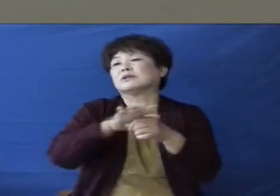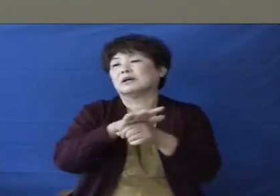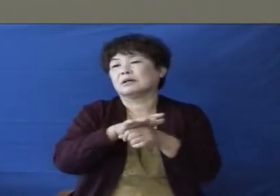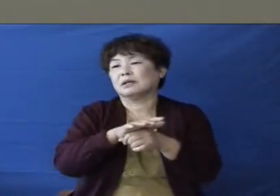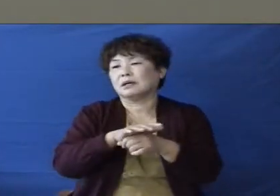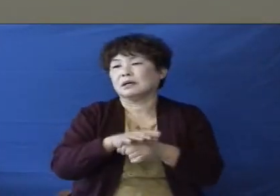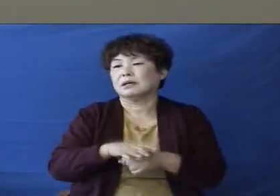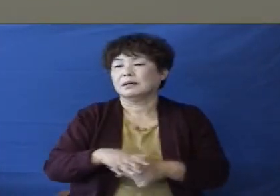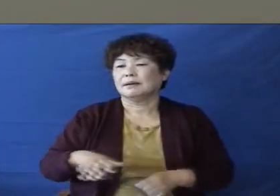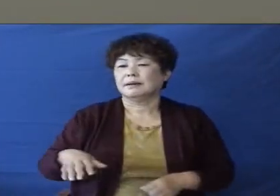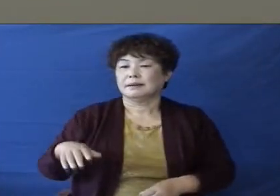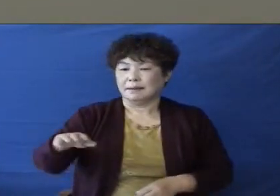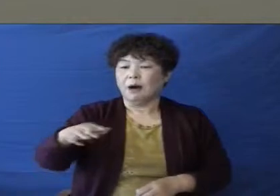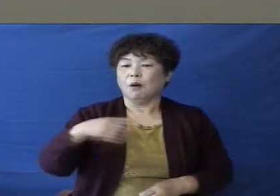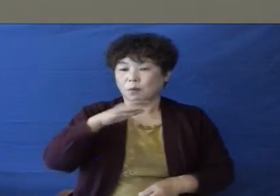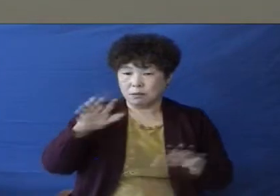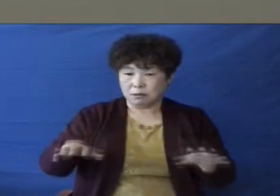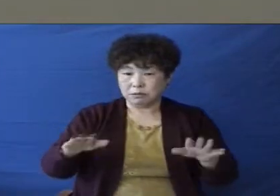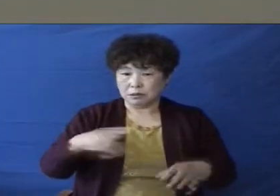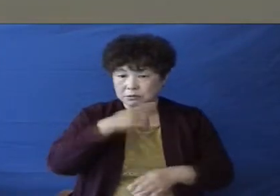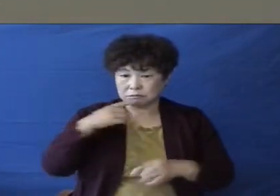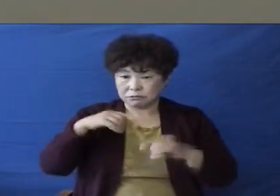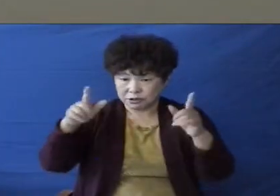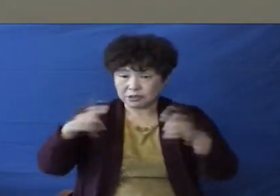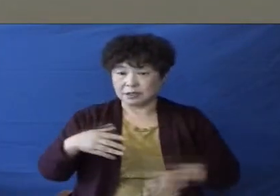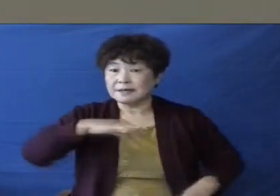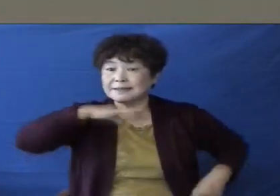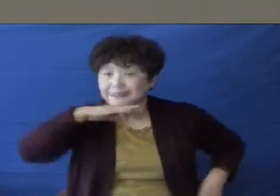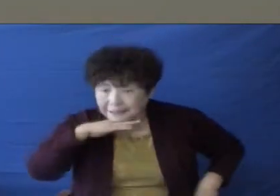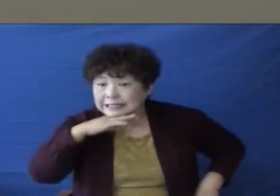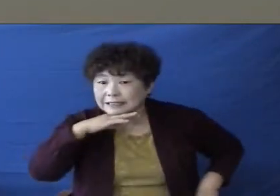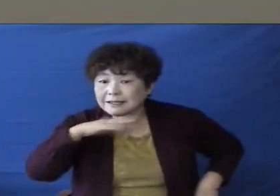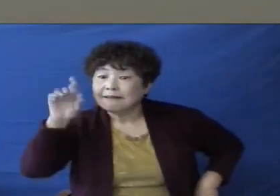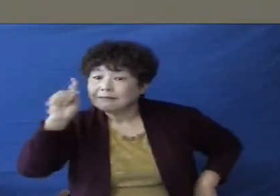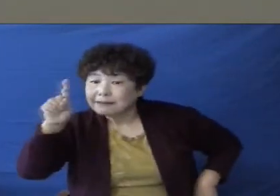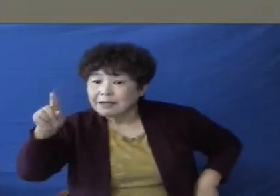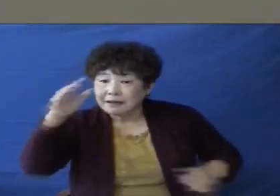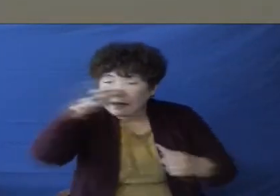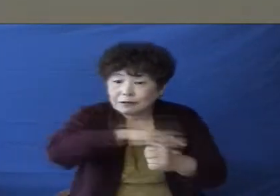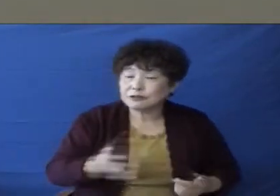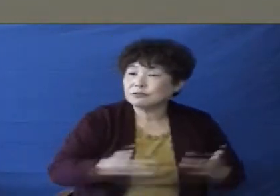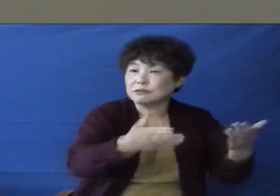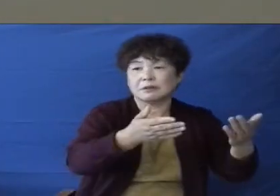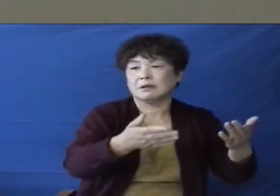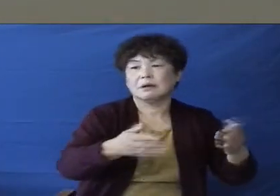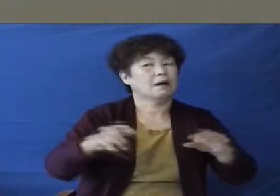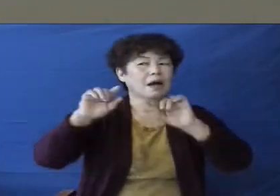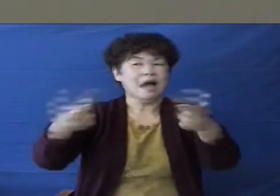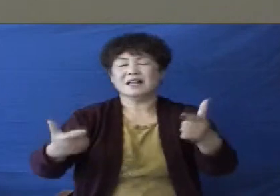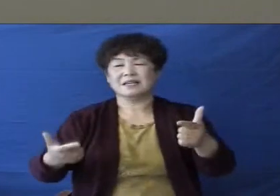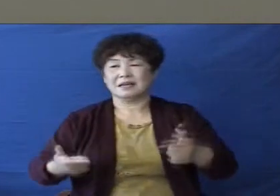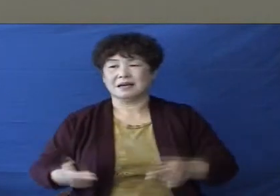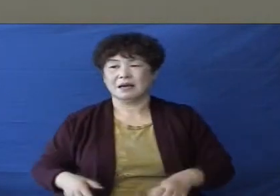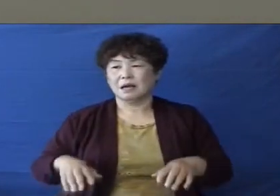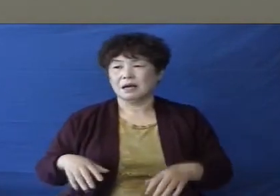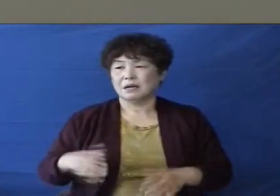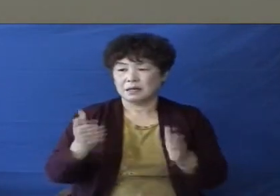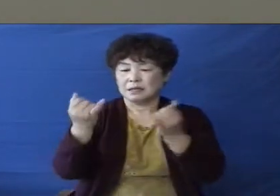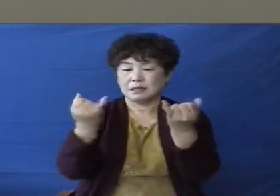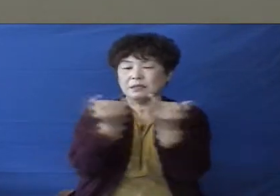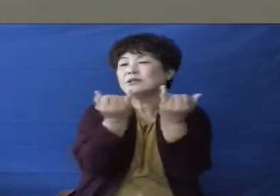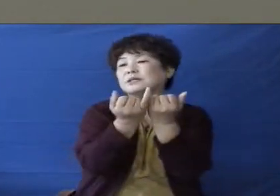년 즉시 붙여 주시고 싶은 것이죠 그때 여인 의 입장에선 여러분 7년 하고도 8년